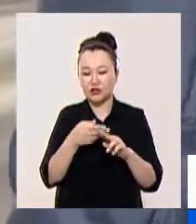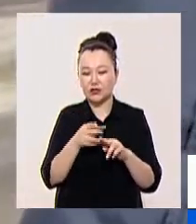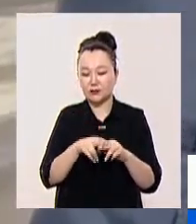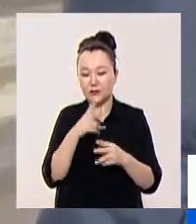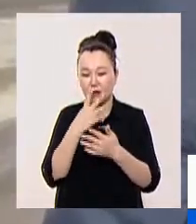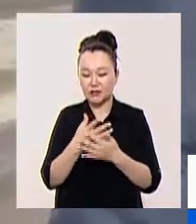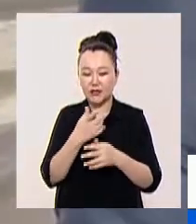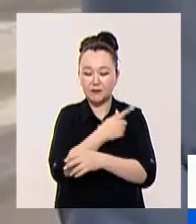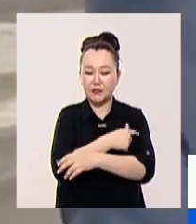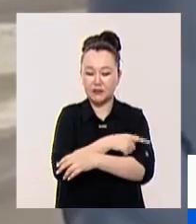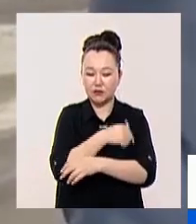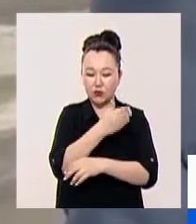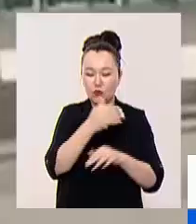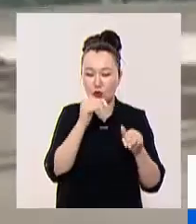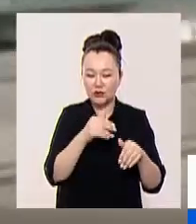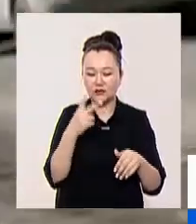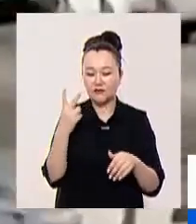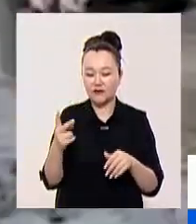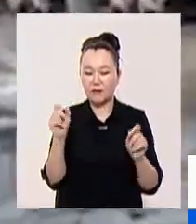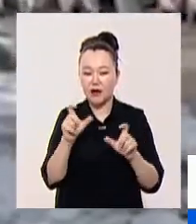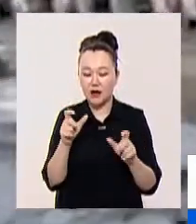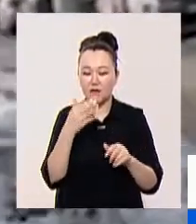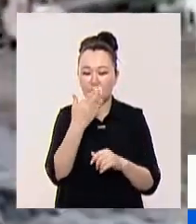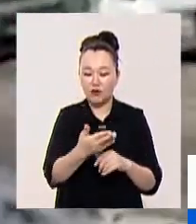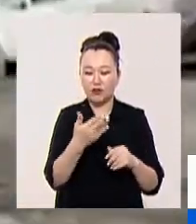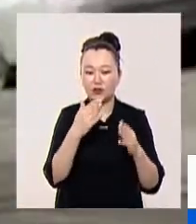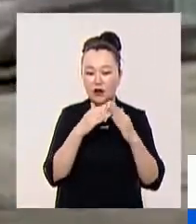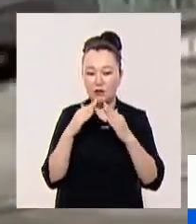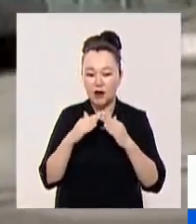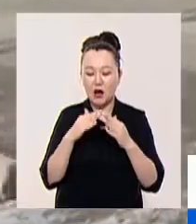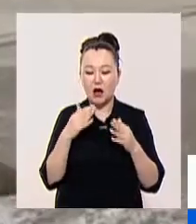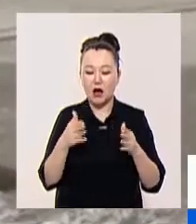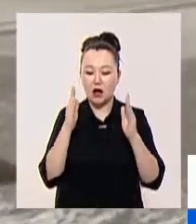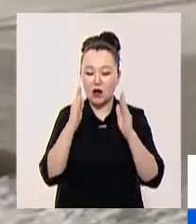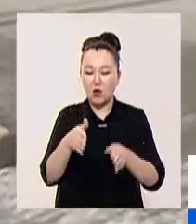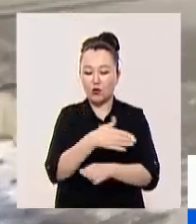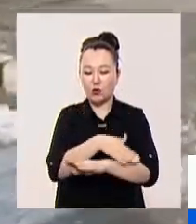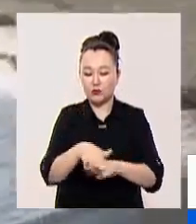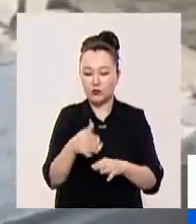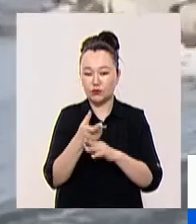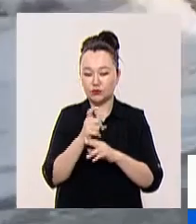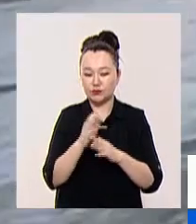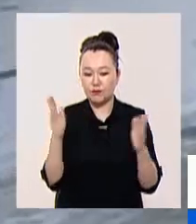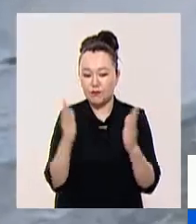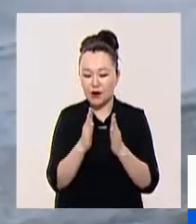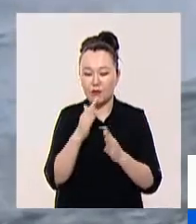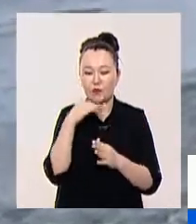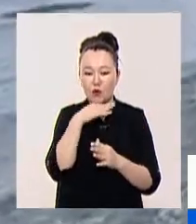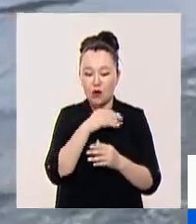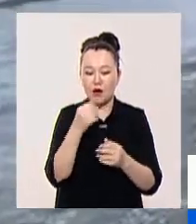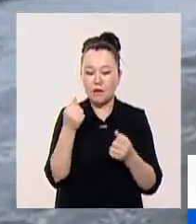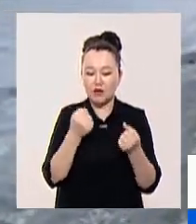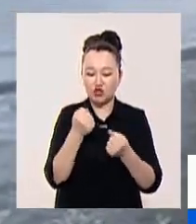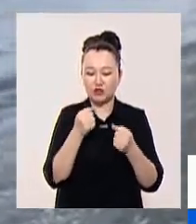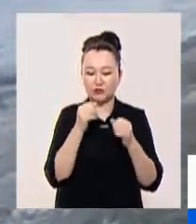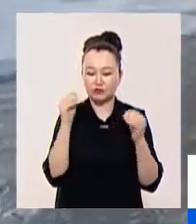здесь медицинский колледж, вот два магазина, вот жилые дома. А улица совсем узкая, сюда приезжают много машин, для парковки места